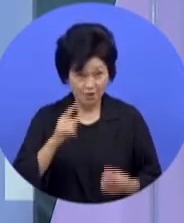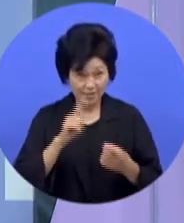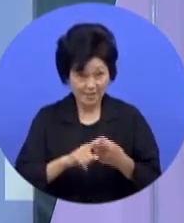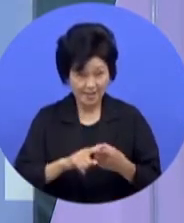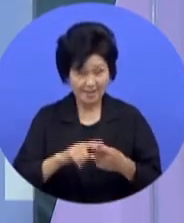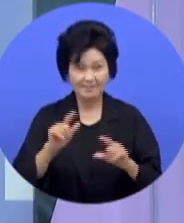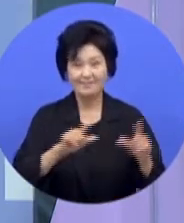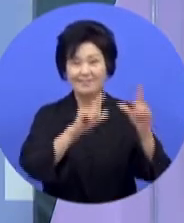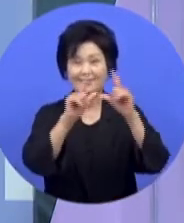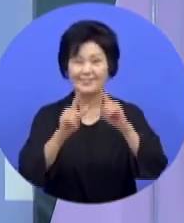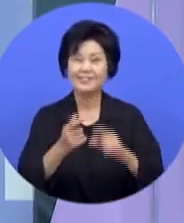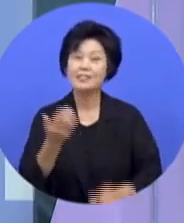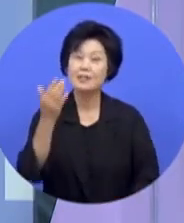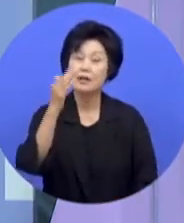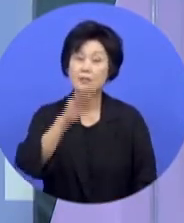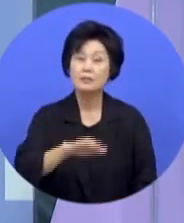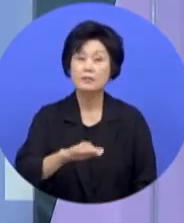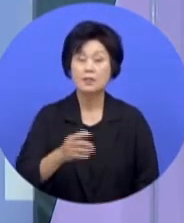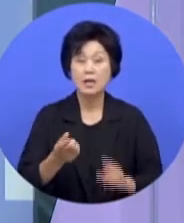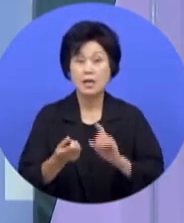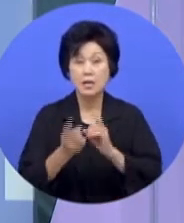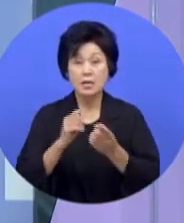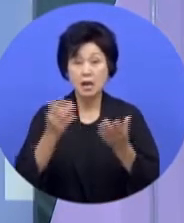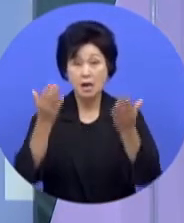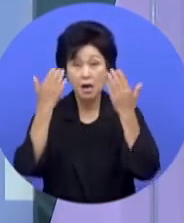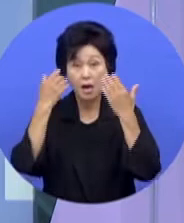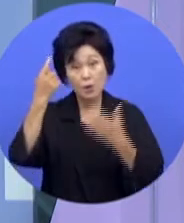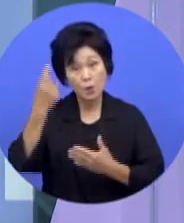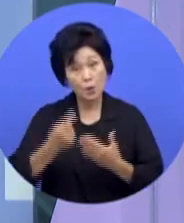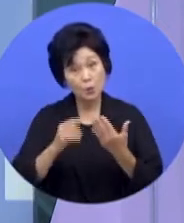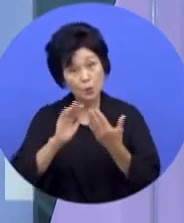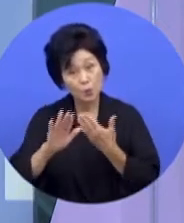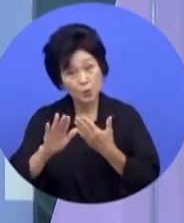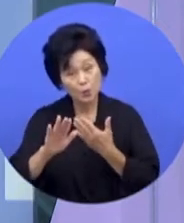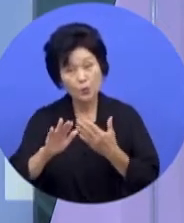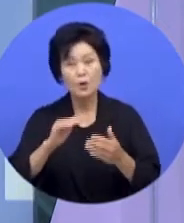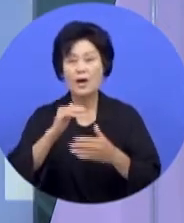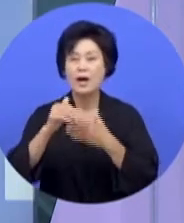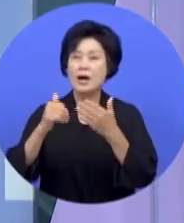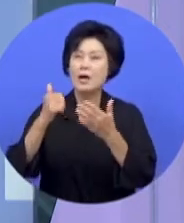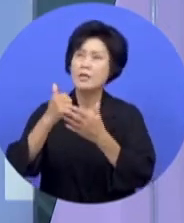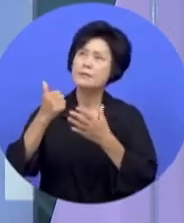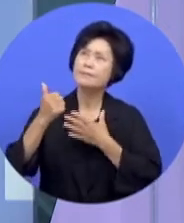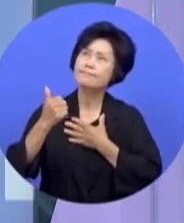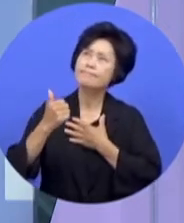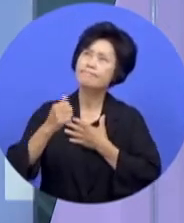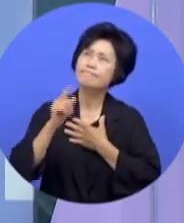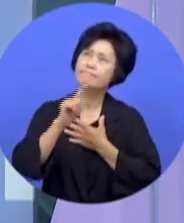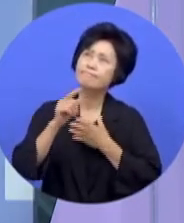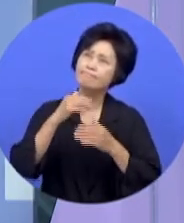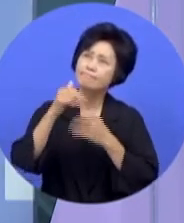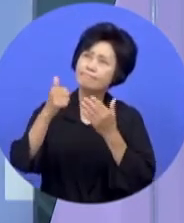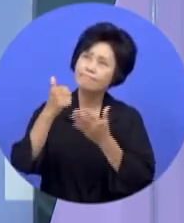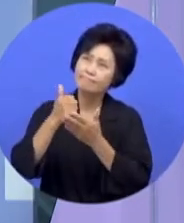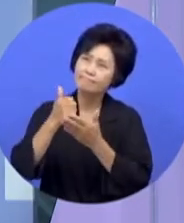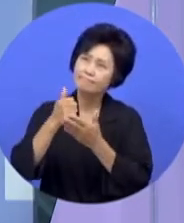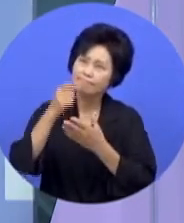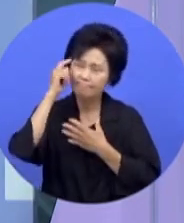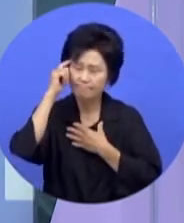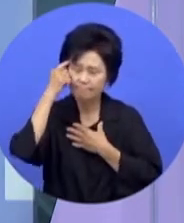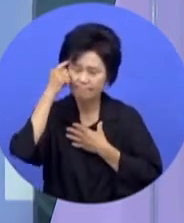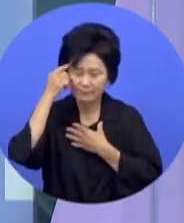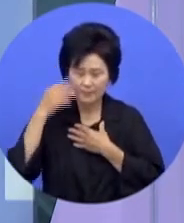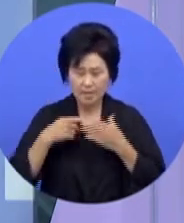이제 이 학교 오고 나서는 이제 하나님은 나에게 어떤 분이신가부터 시작을 해서 좀 더 제 신앙적인 것에 대해서 좀